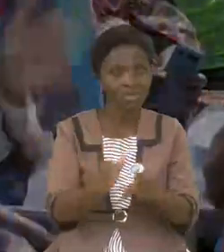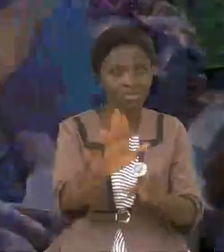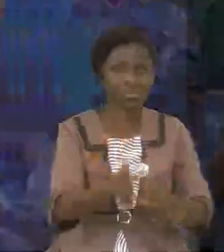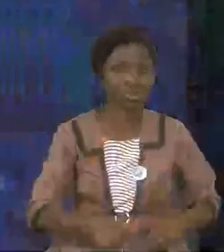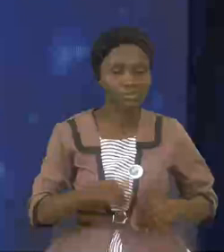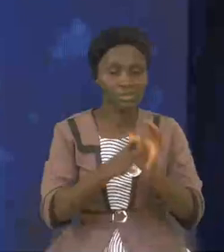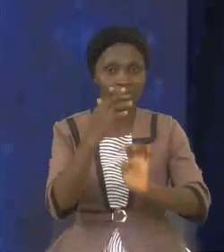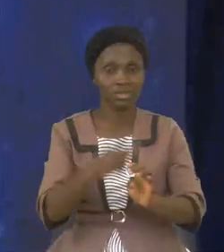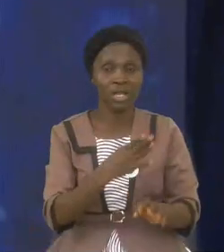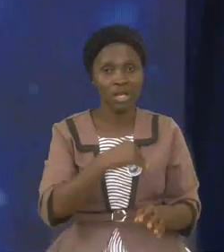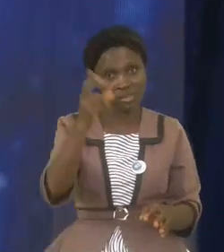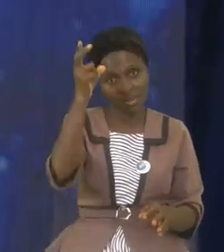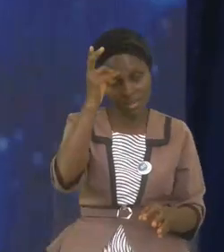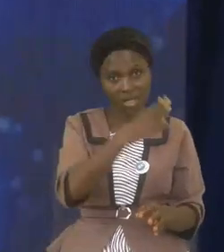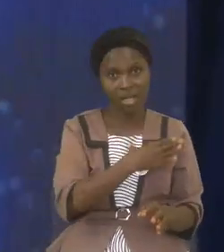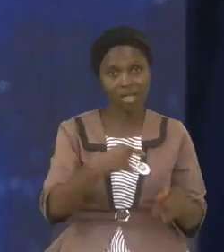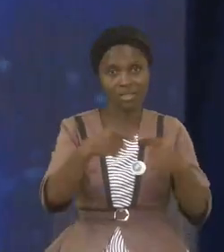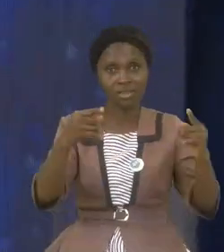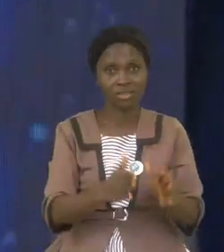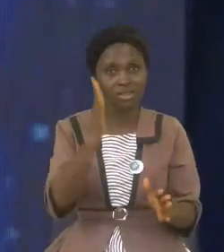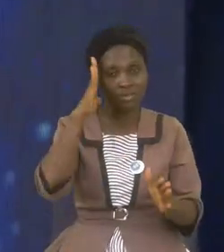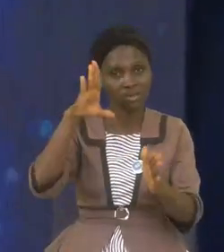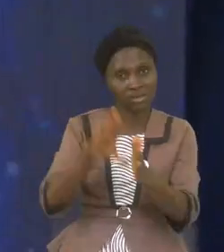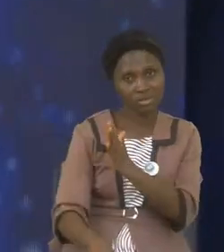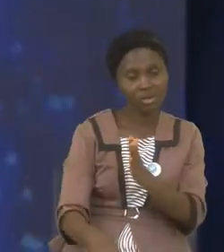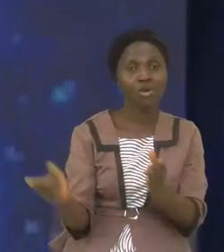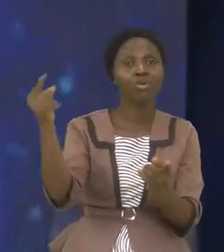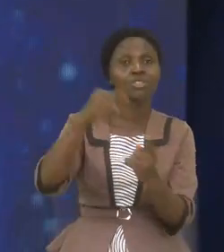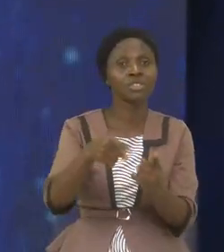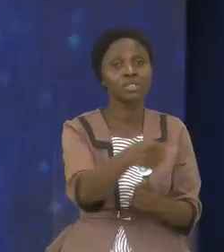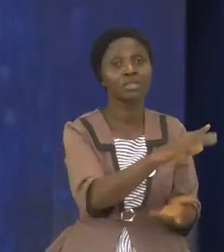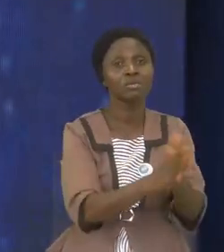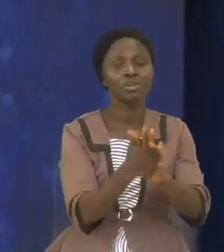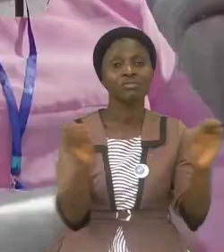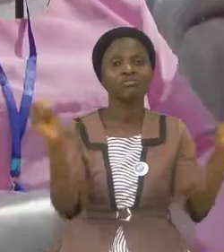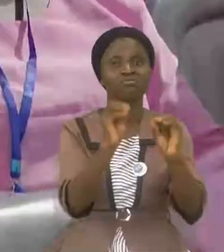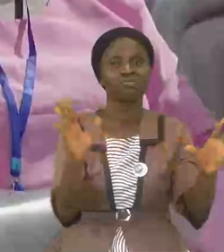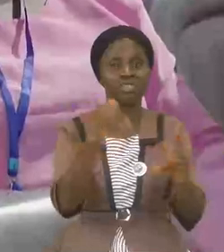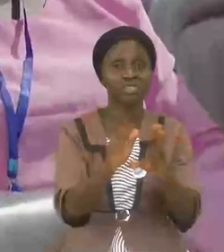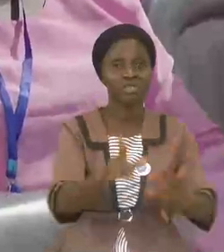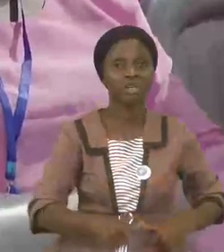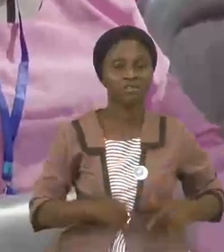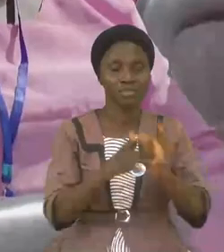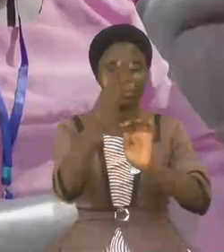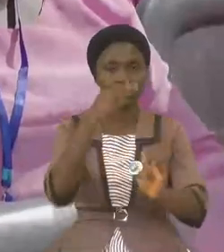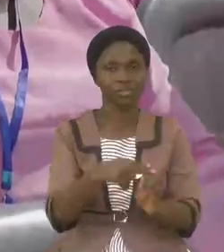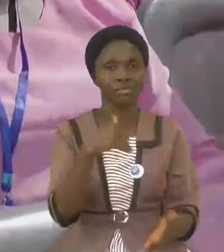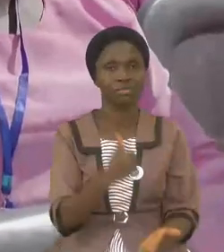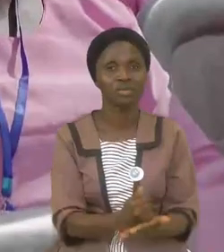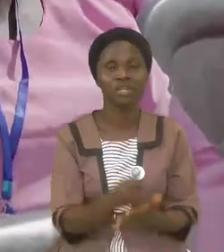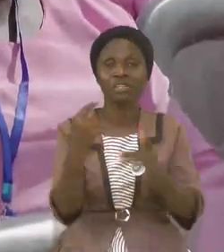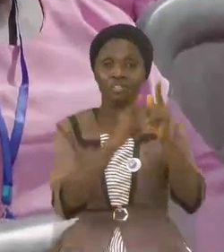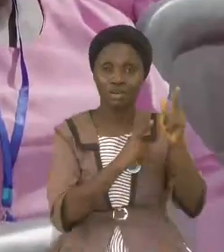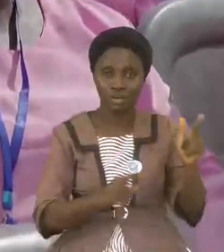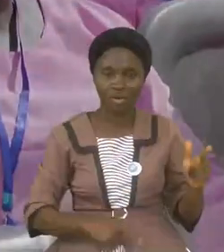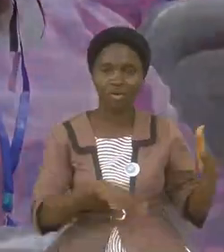Dieu va croître dans ta vie et Satan. Et les nations vont décroître jusqu'à devenir